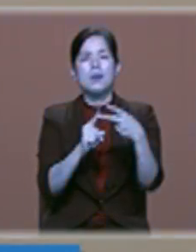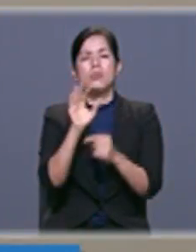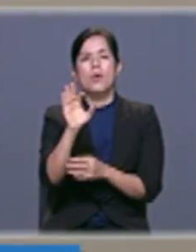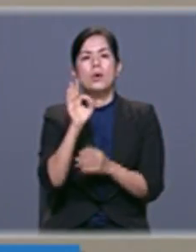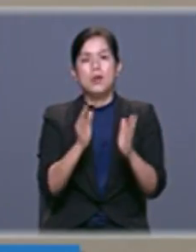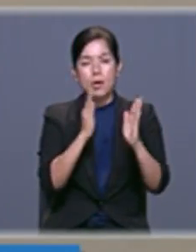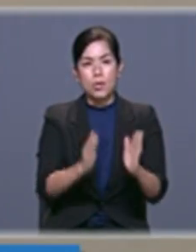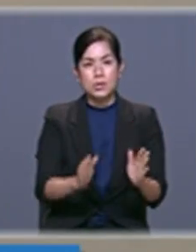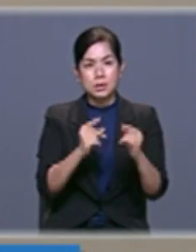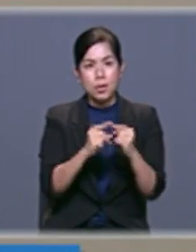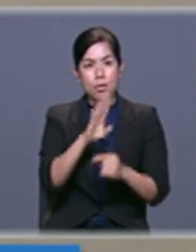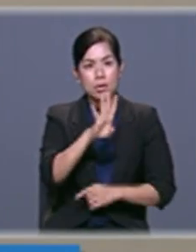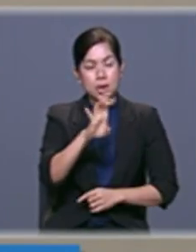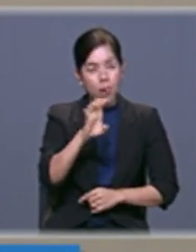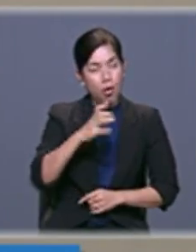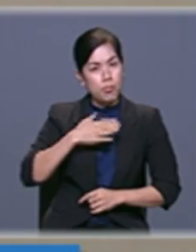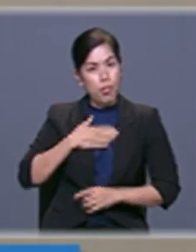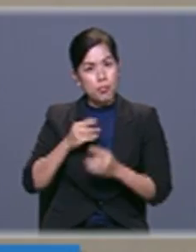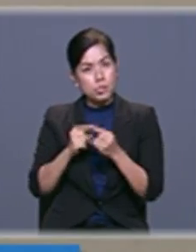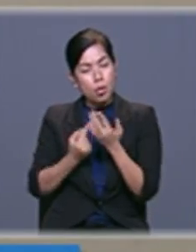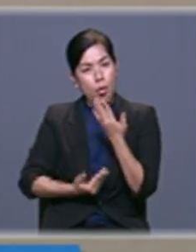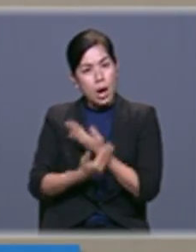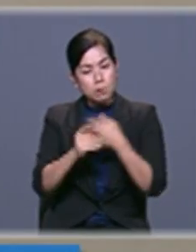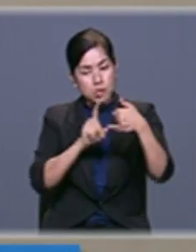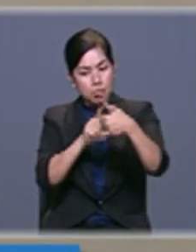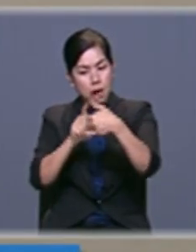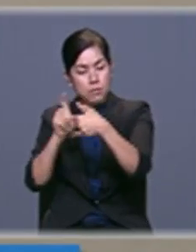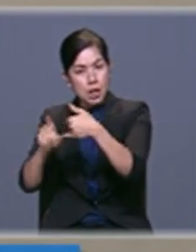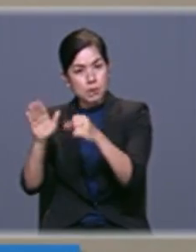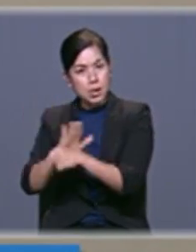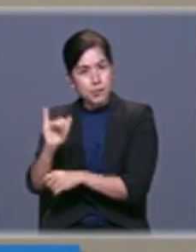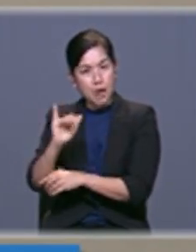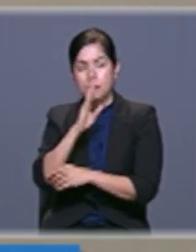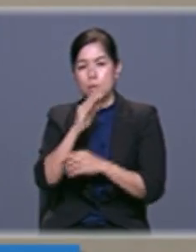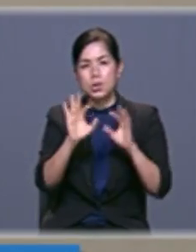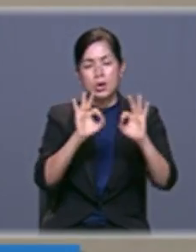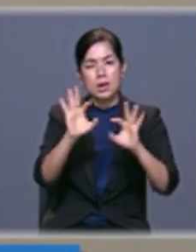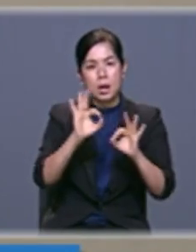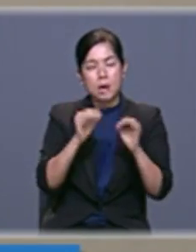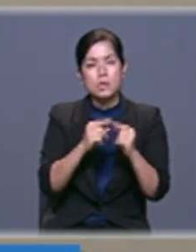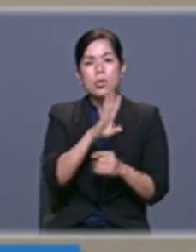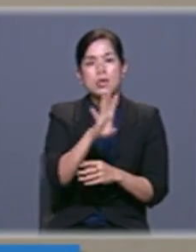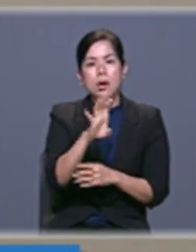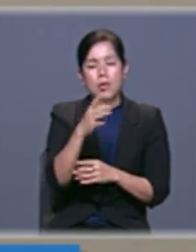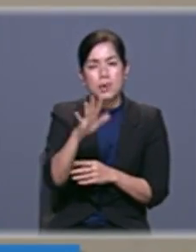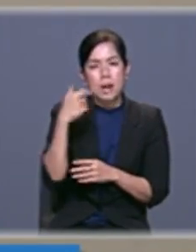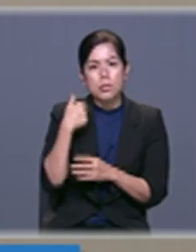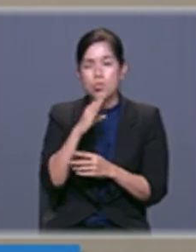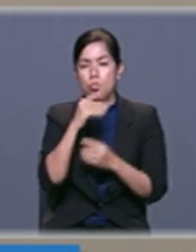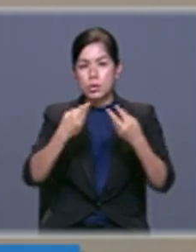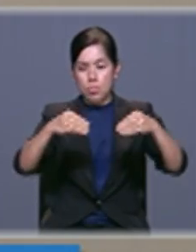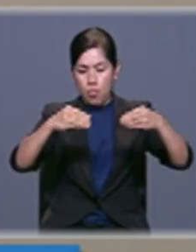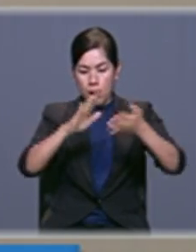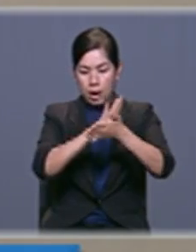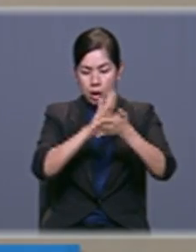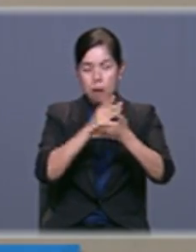400ผมก็ยังไม่มีโอกาสที่จะไปถามพวกทุกคนหรอกนั้นถ้าเลือกมา400คนเนี่ยแล้วยื่นให้เขาส่งใบสมัครมา